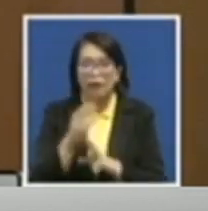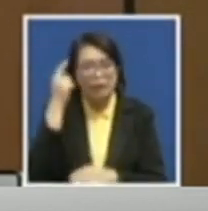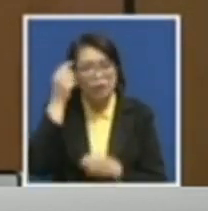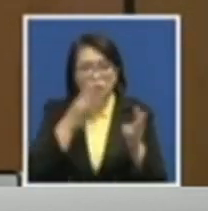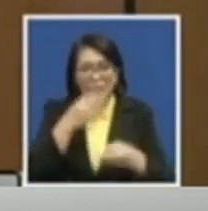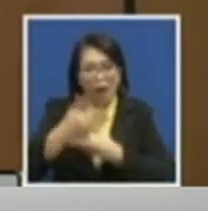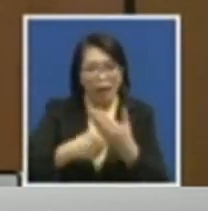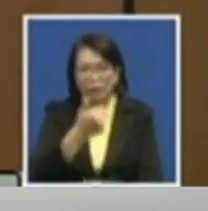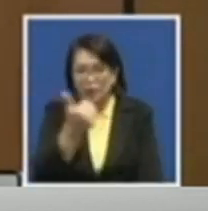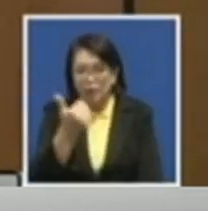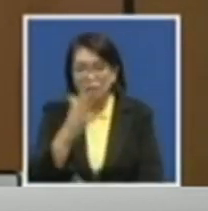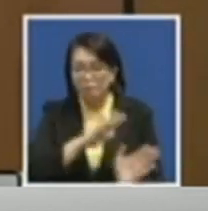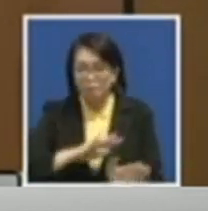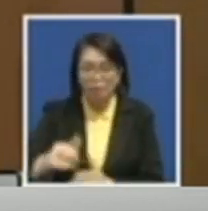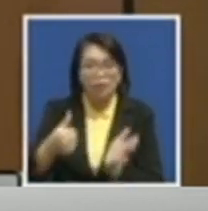แล้วคนกรุงเทพ